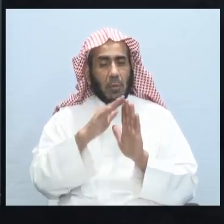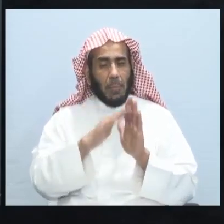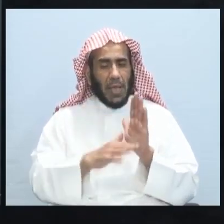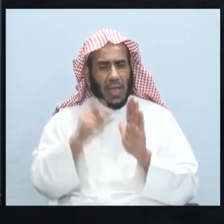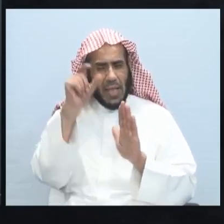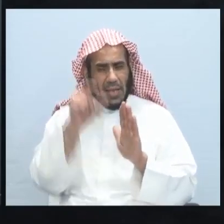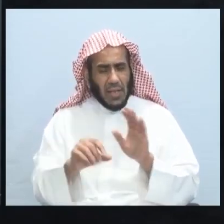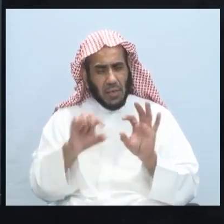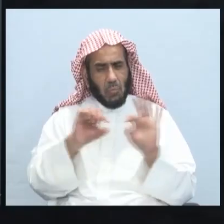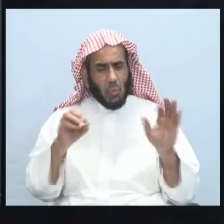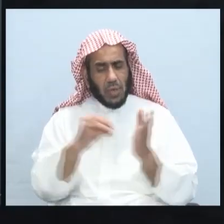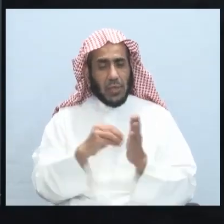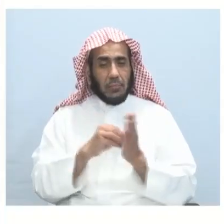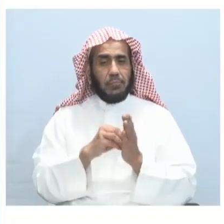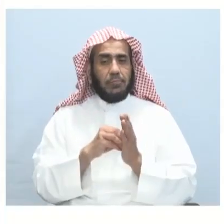المخطط